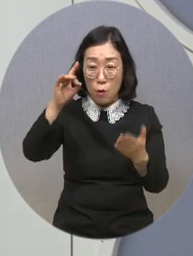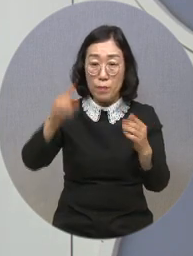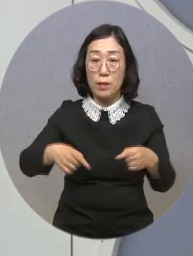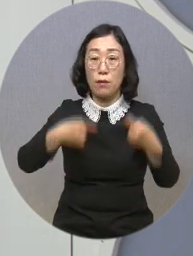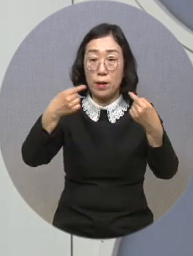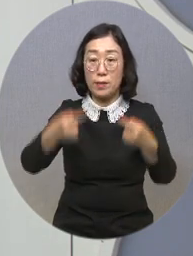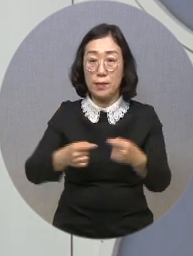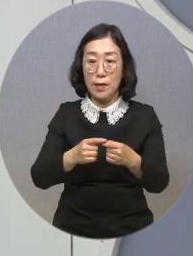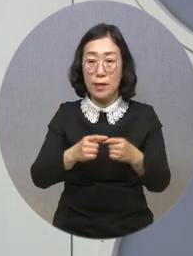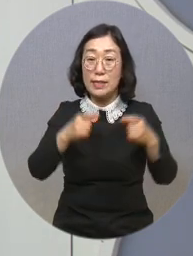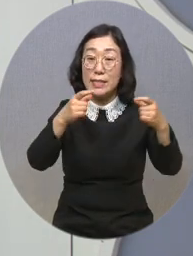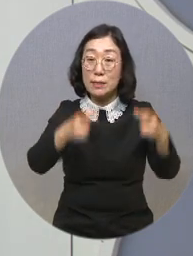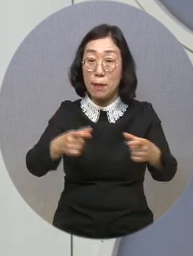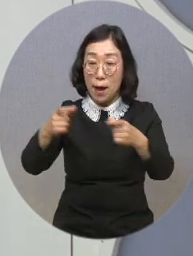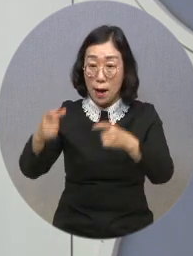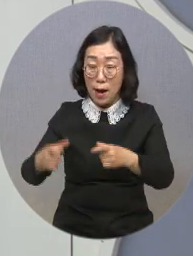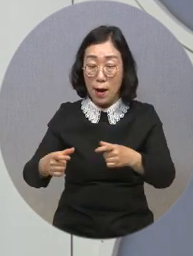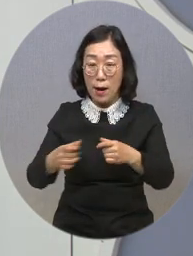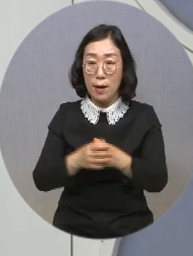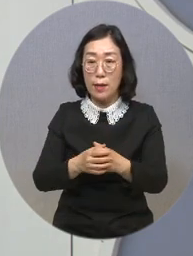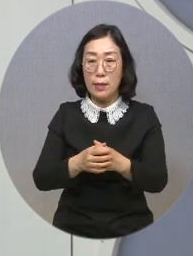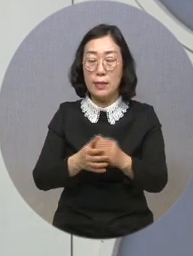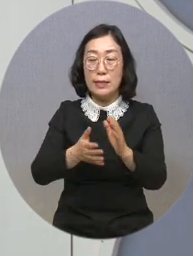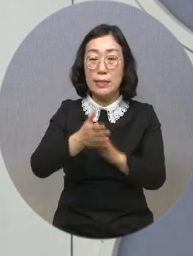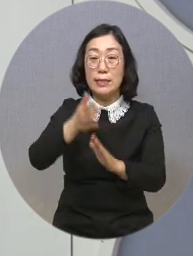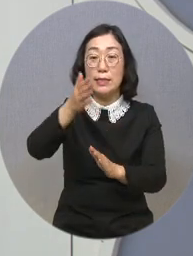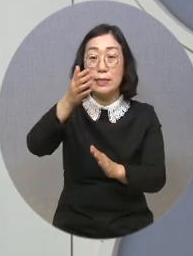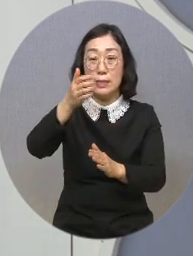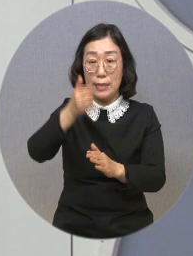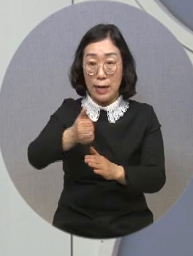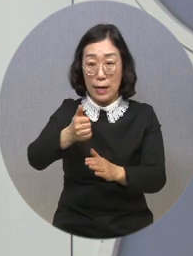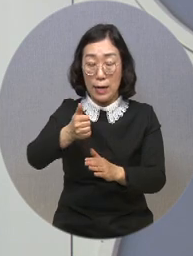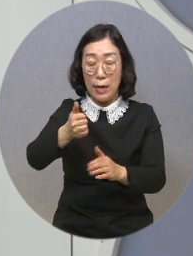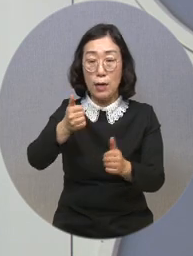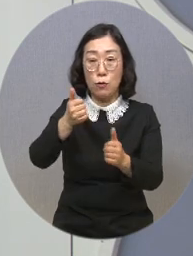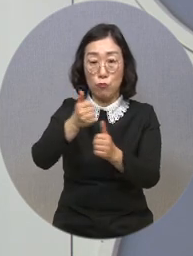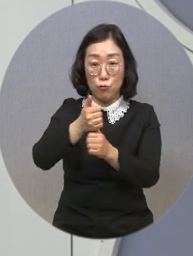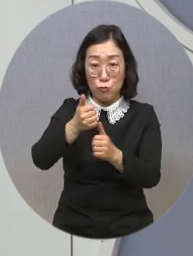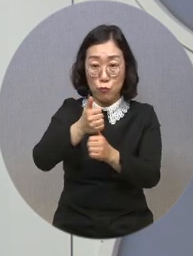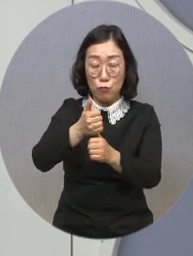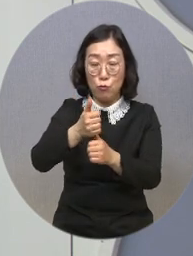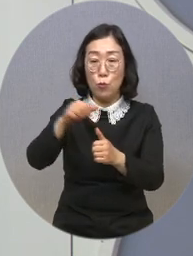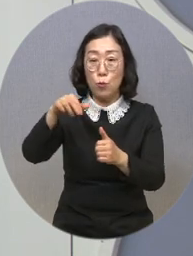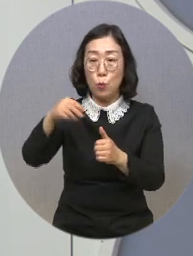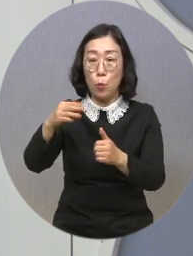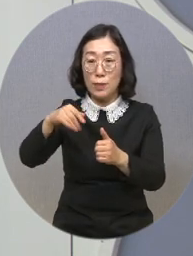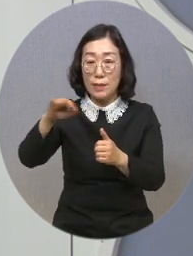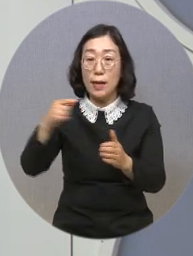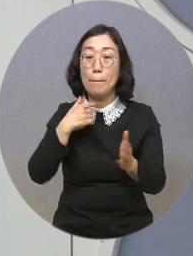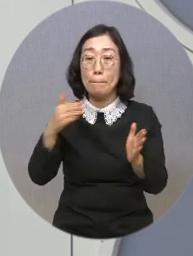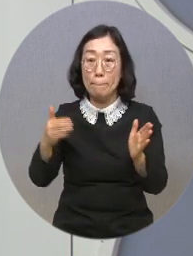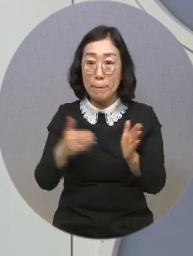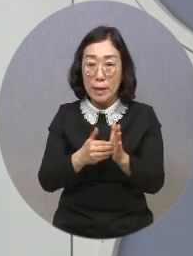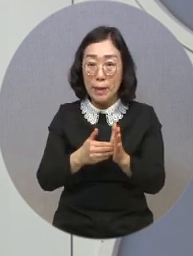지방 행정을 했기 때문에 시장, 군수, 도지사를 하고 싶다 이런 생각을 했었기 때문에요.